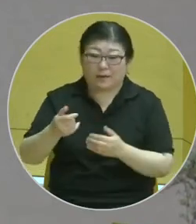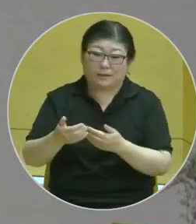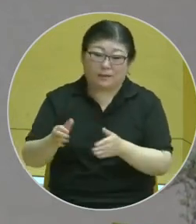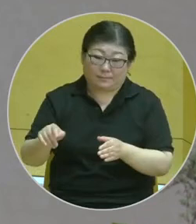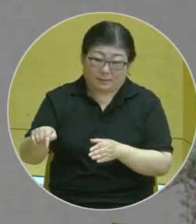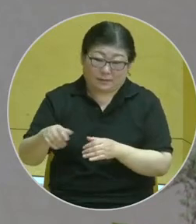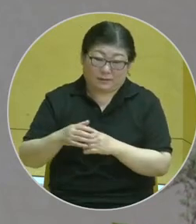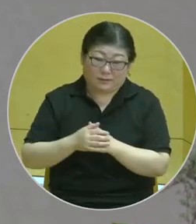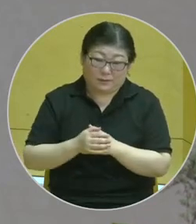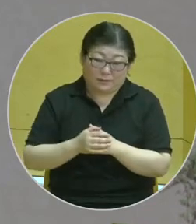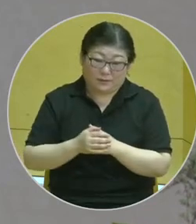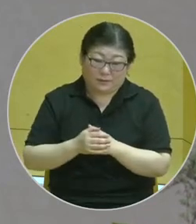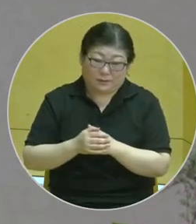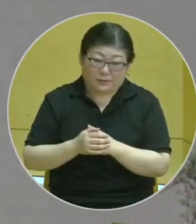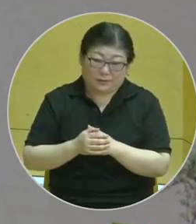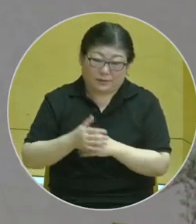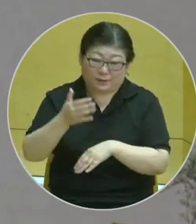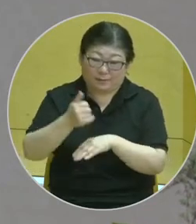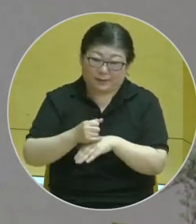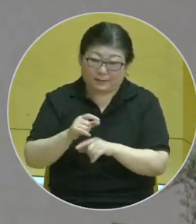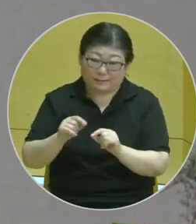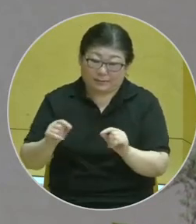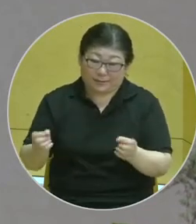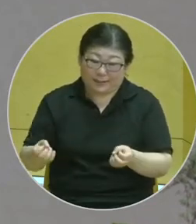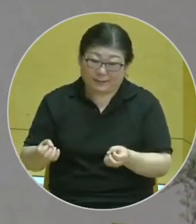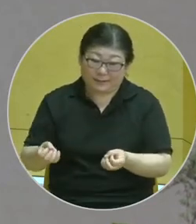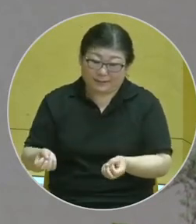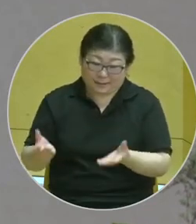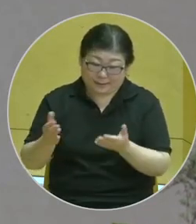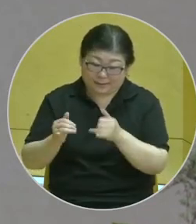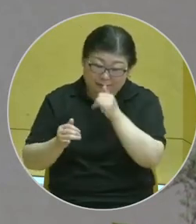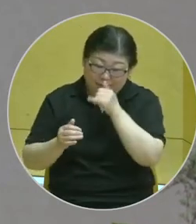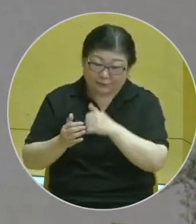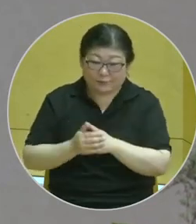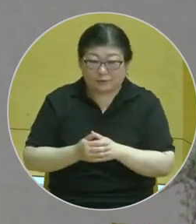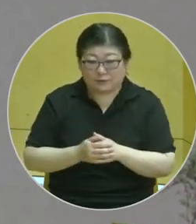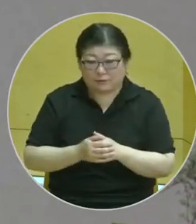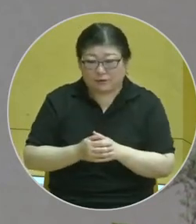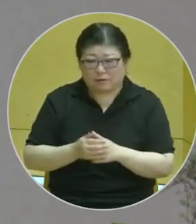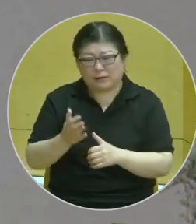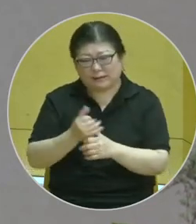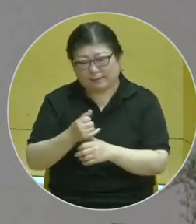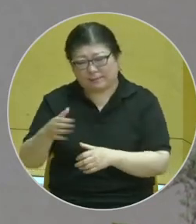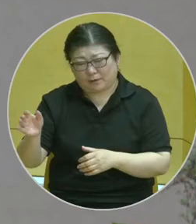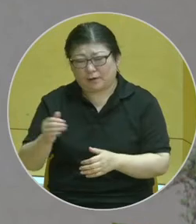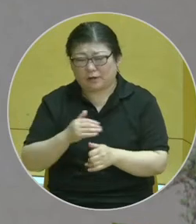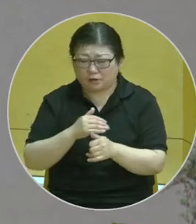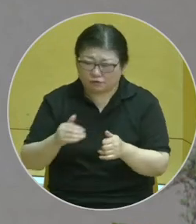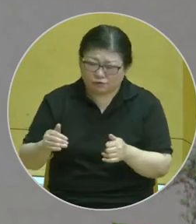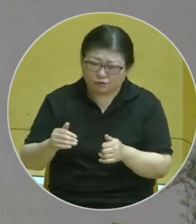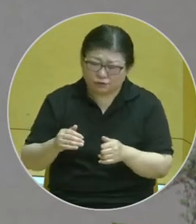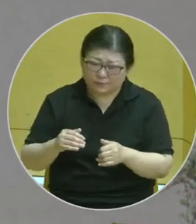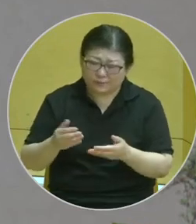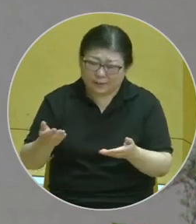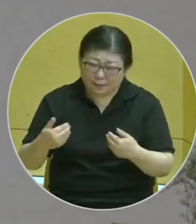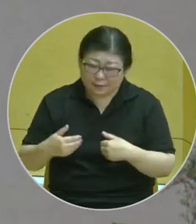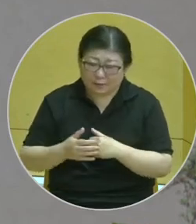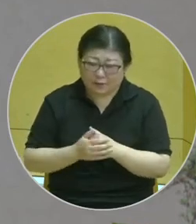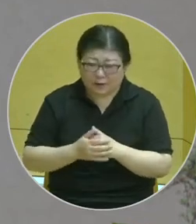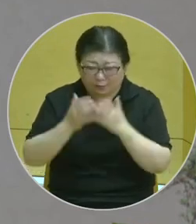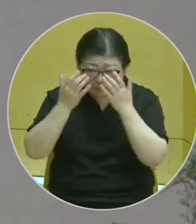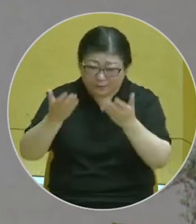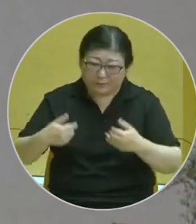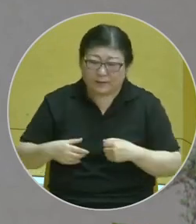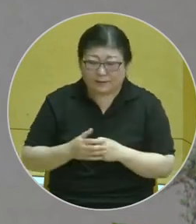자신이 잡혀가고 추울 거라고 예언을 하고 말씀을 자꾸 하시고 또 그 위에 뭐 고난 받을 것에 대한 말씀하시니까